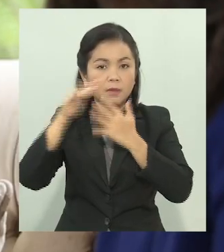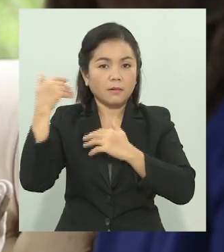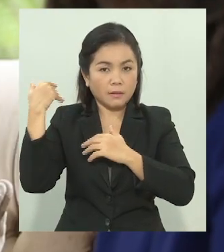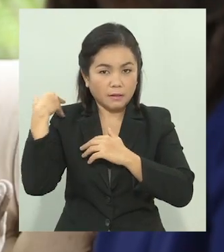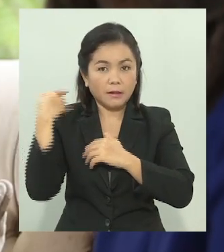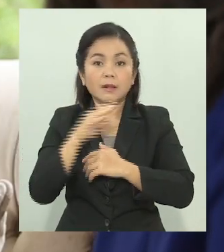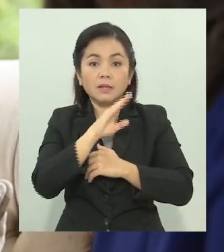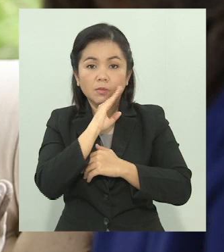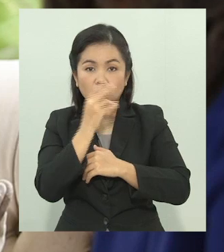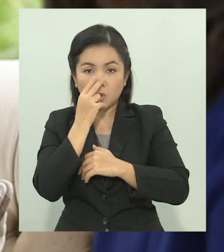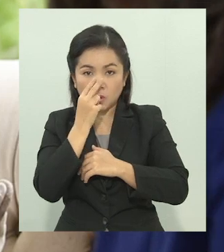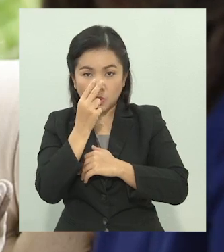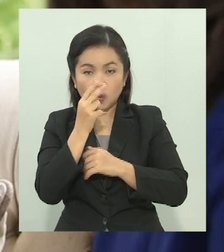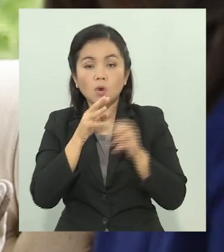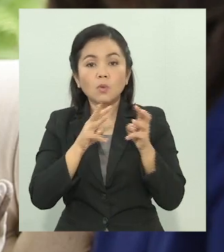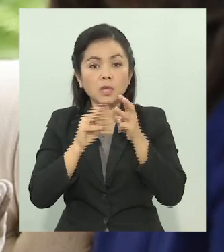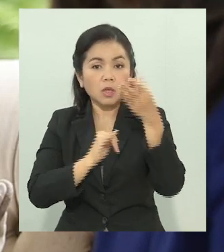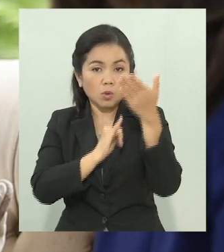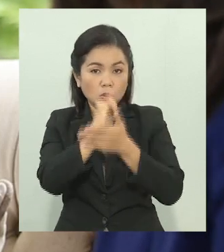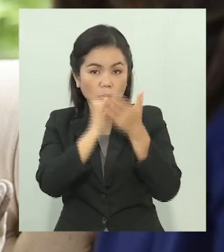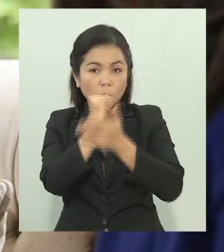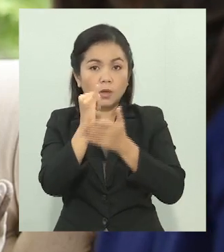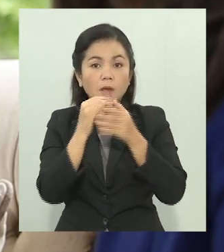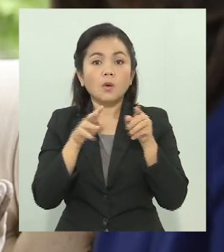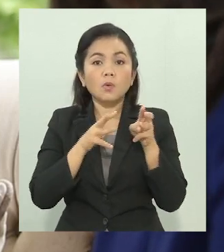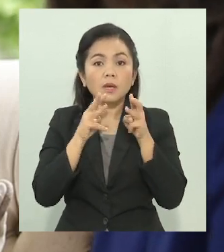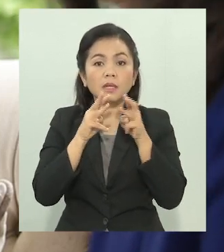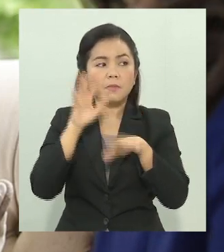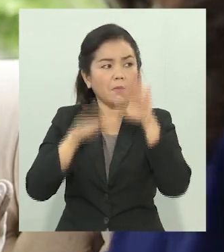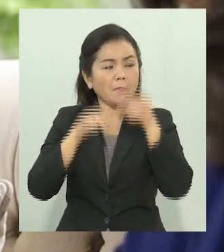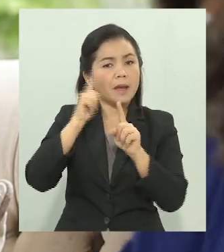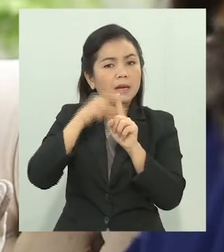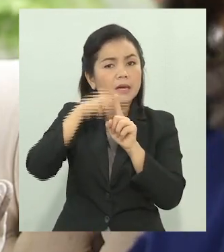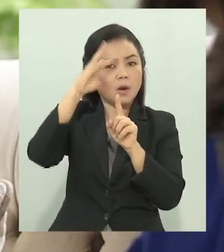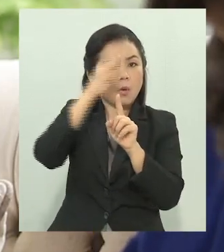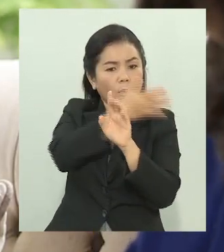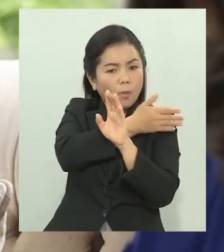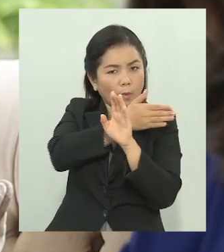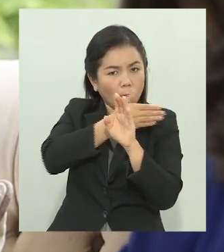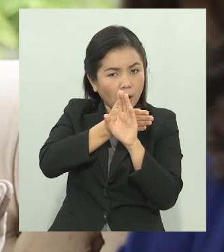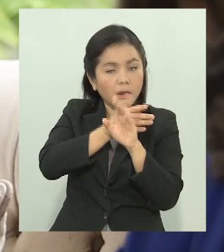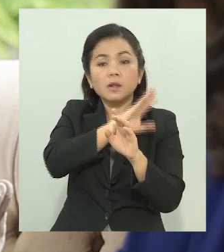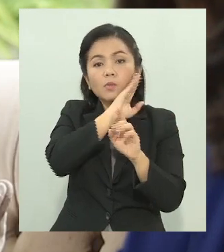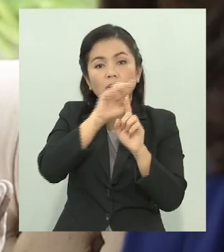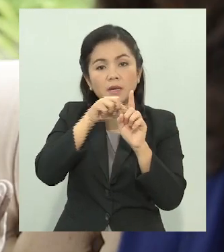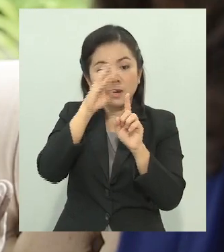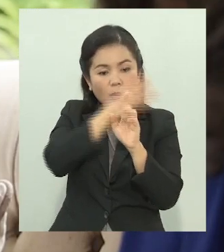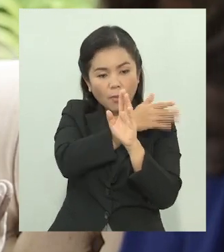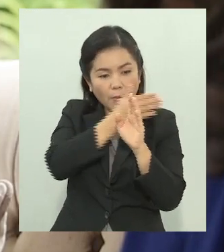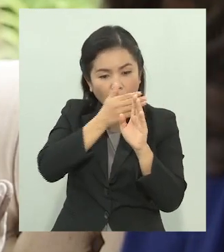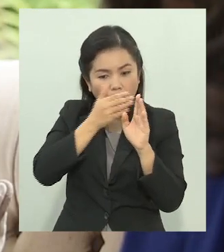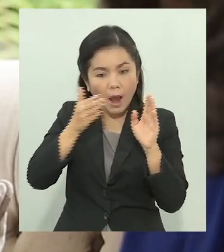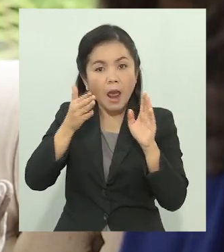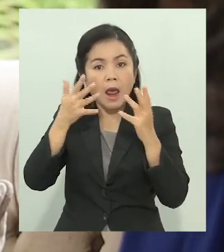ว่ามีการดีไซน์การทำผ่าตัดที่ถูกต้องก็จะปรับตัวเท่ากันได้ภายใน6เดือ น แต่ถ้าผ่าน6เดือนไปแล้วยังไม่เท่ากัน ค่ะ